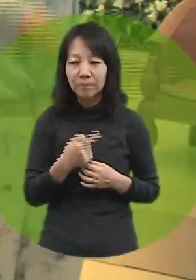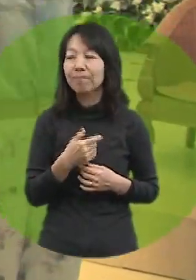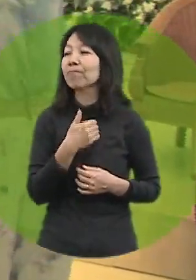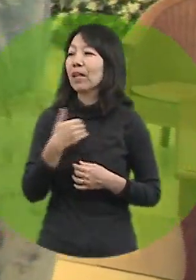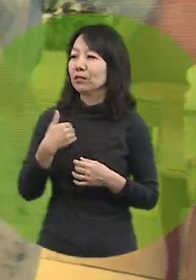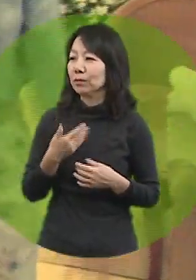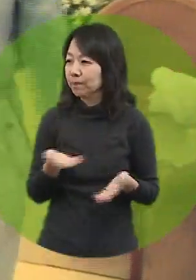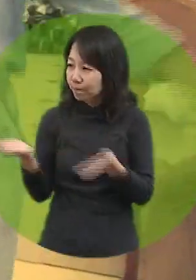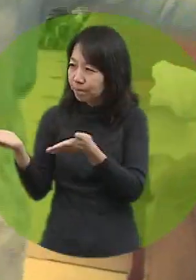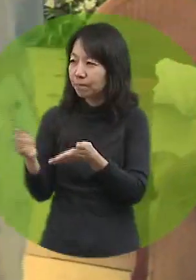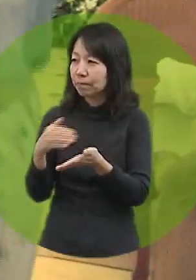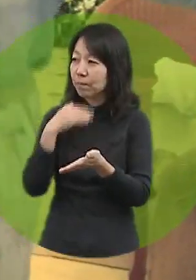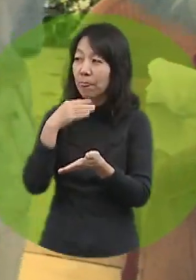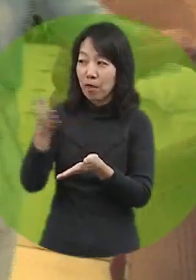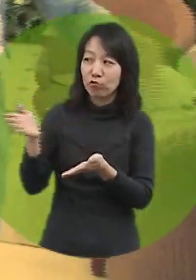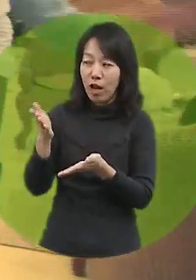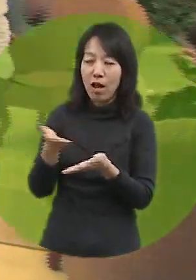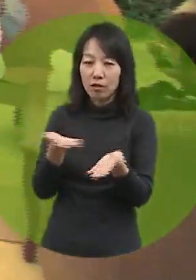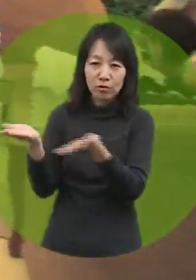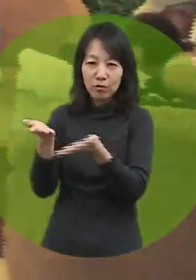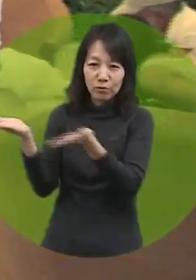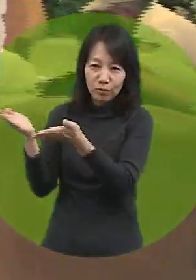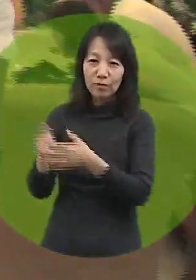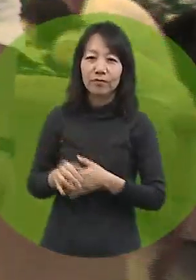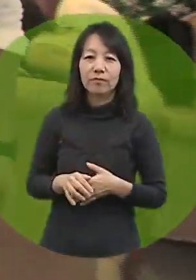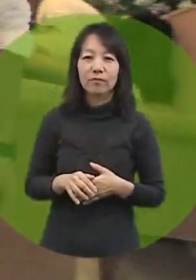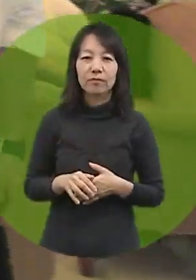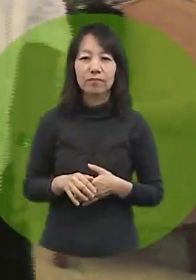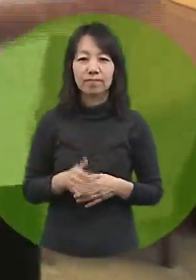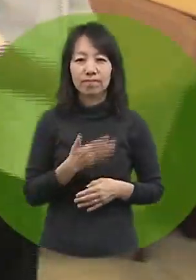皆さん待ってるので、あ、早く行かなきゃ。